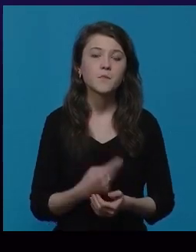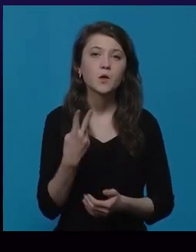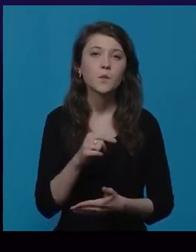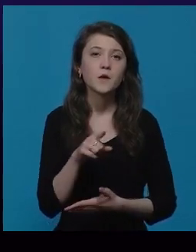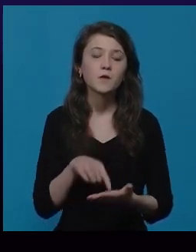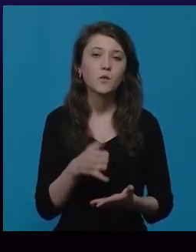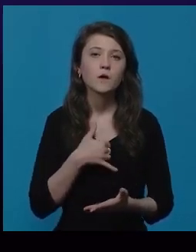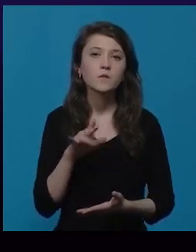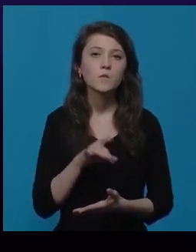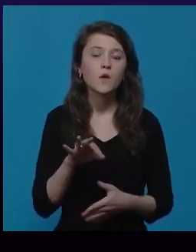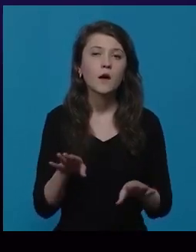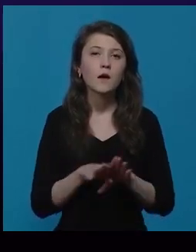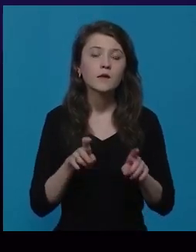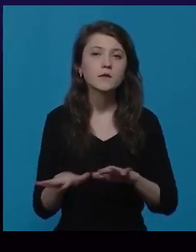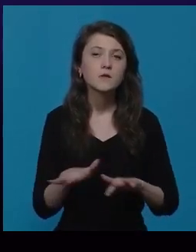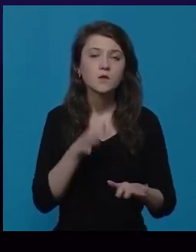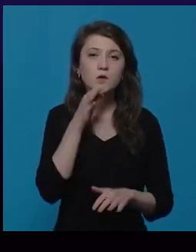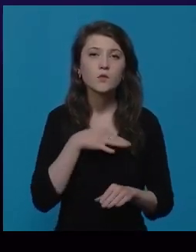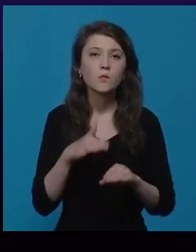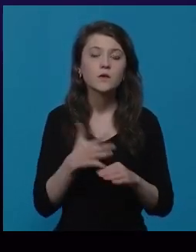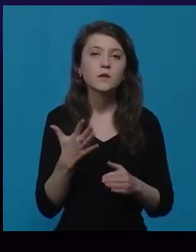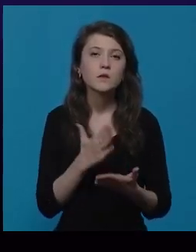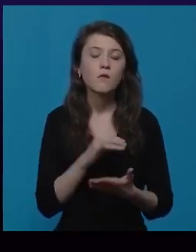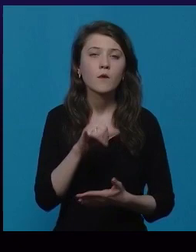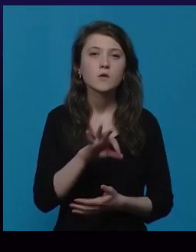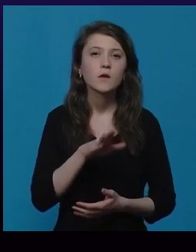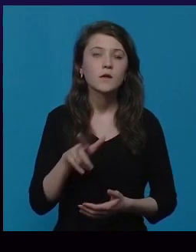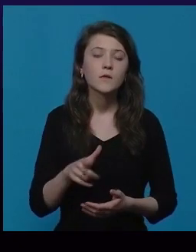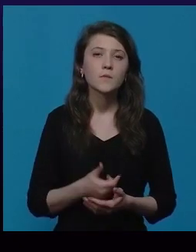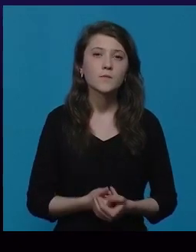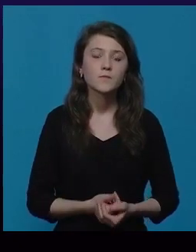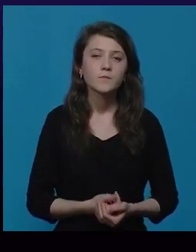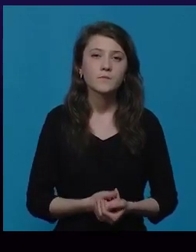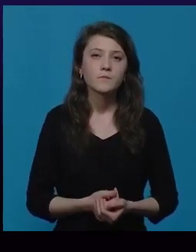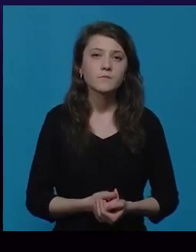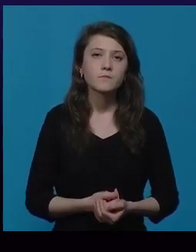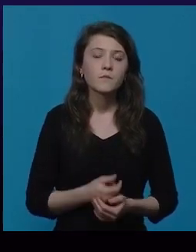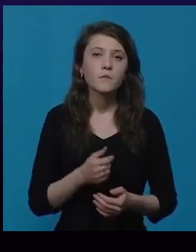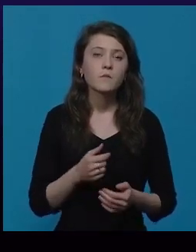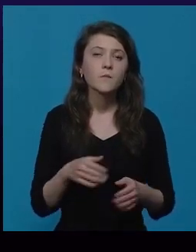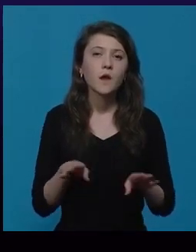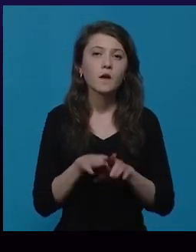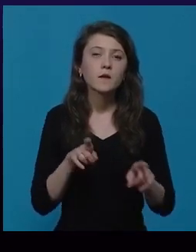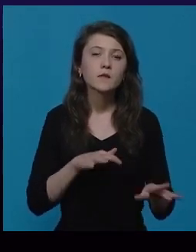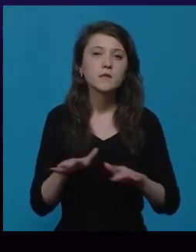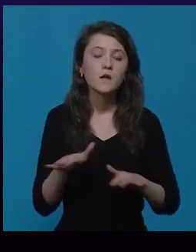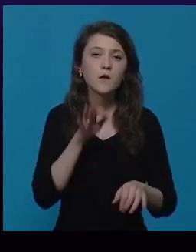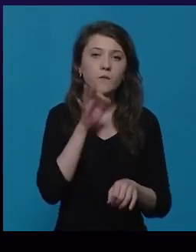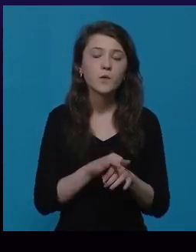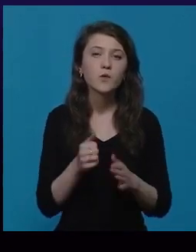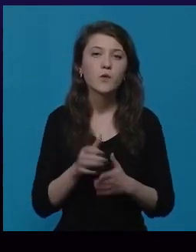про карантинні заходи. Скажіть, будь ласка, які вони є у вашій громаді? Ну, карантинні заходи відповідно до всіх